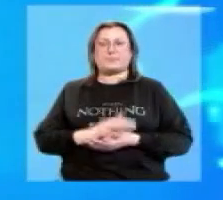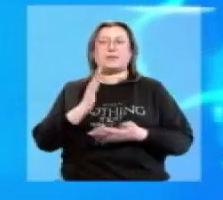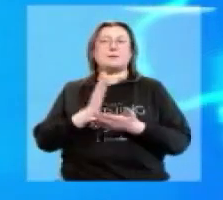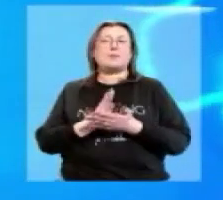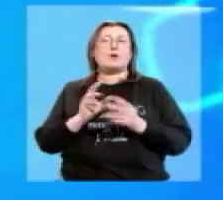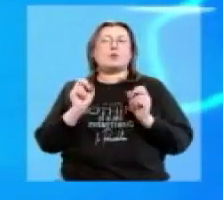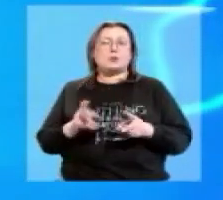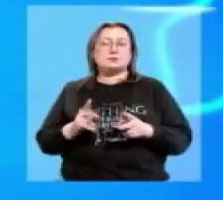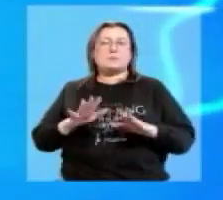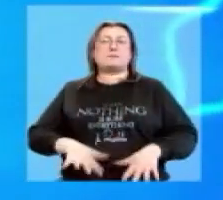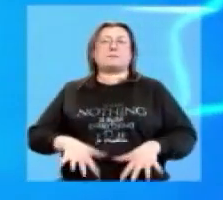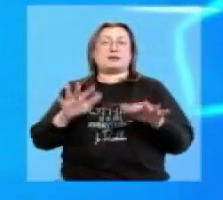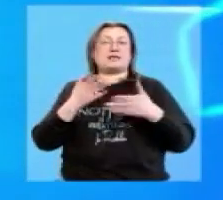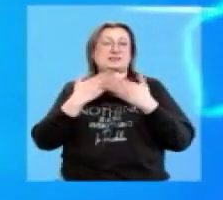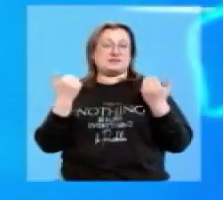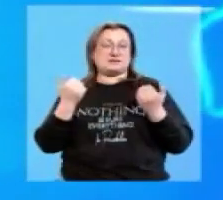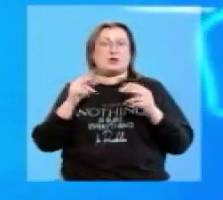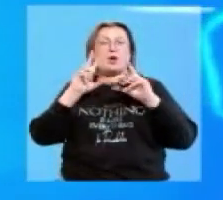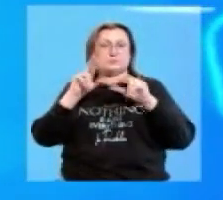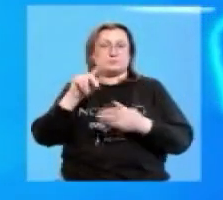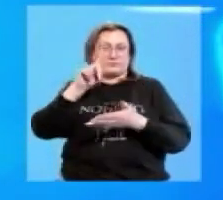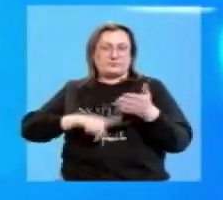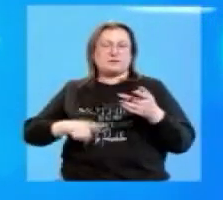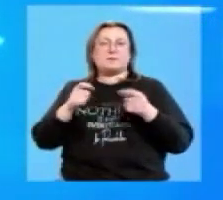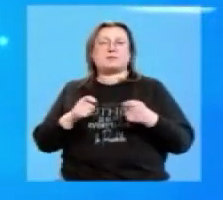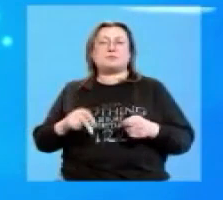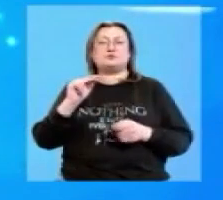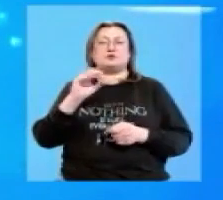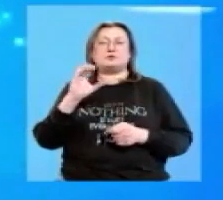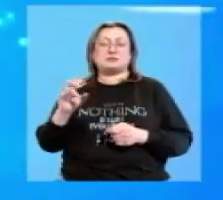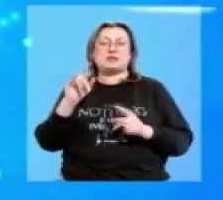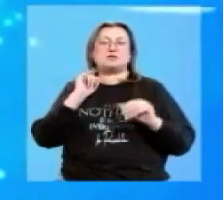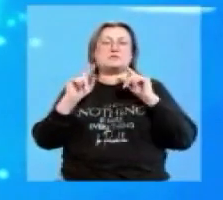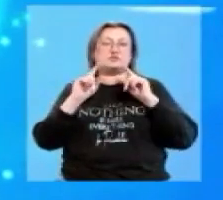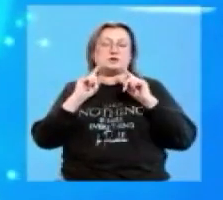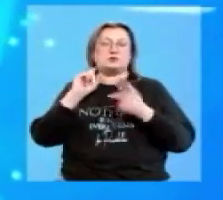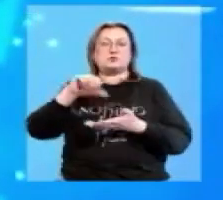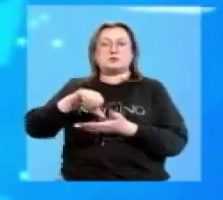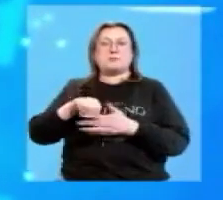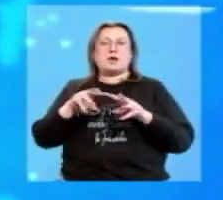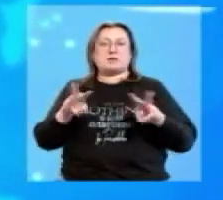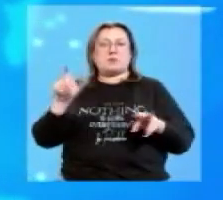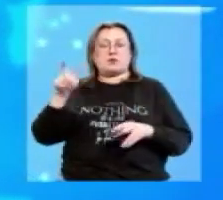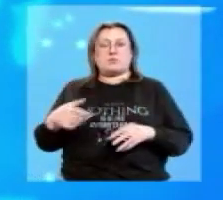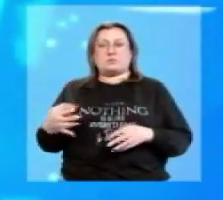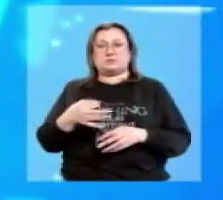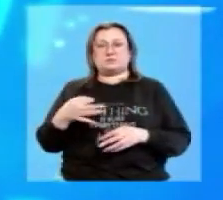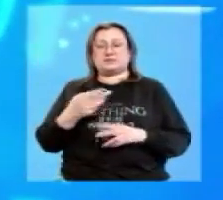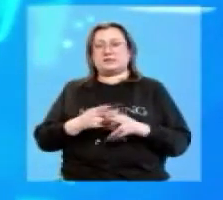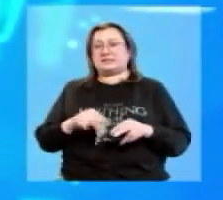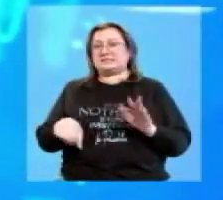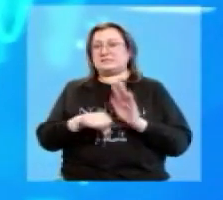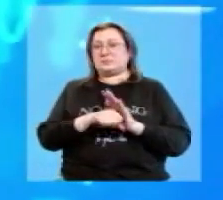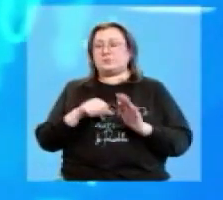Прямой угрозы подтопления нет, заверили сотрудники департамента ЧС на расширенном совещании с участием акима области. Этой